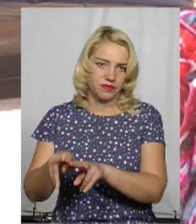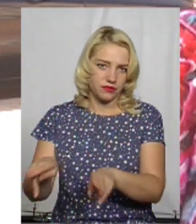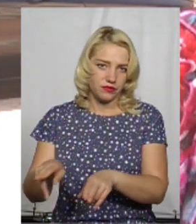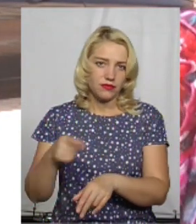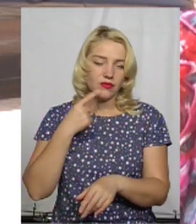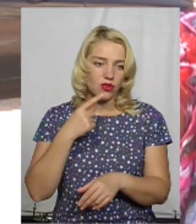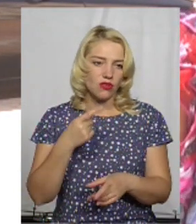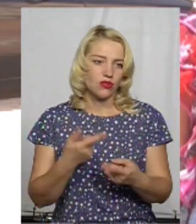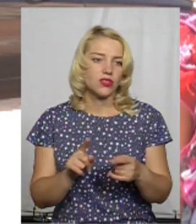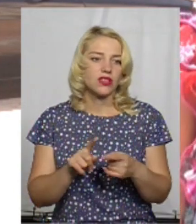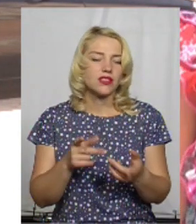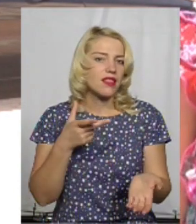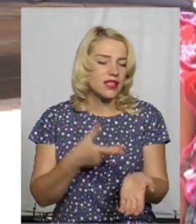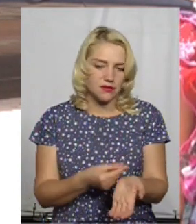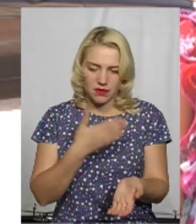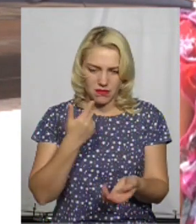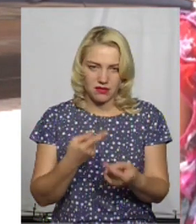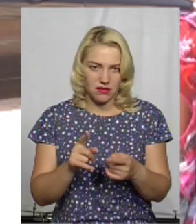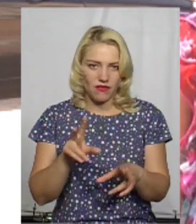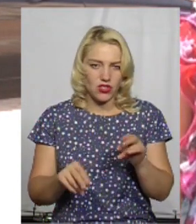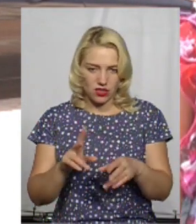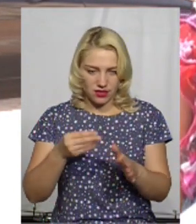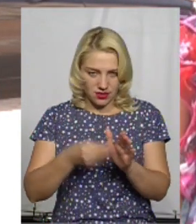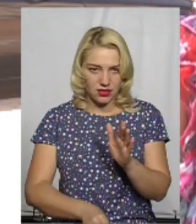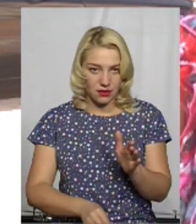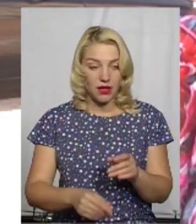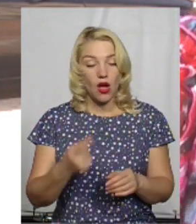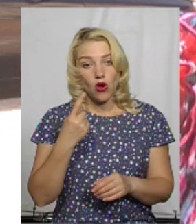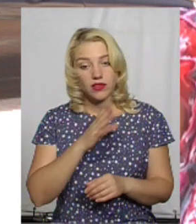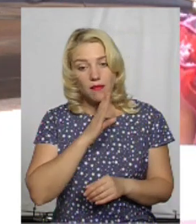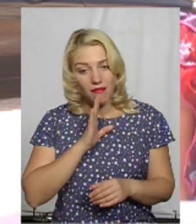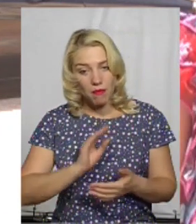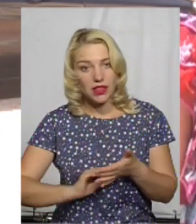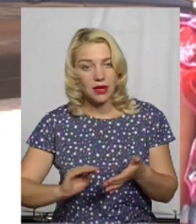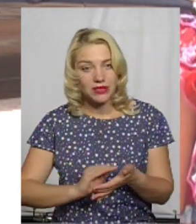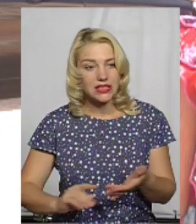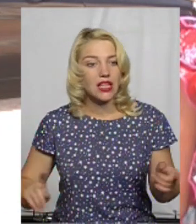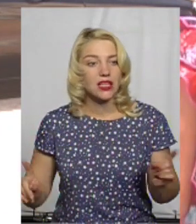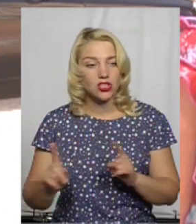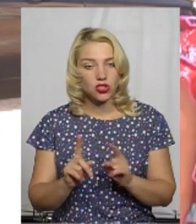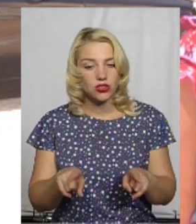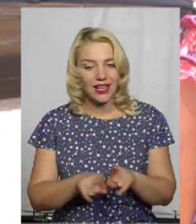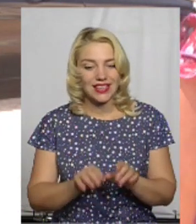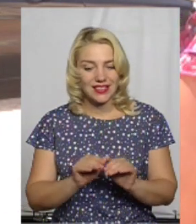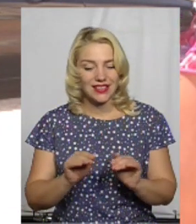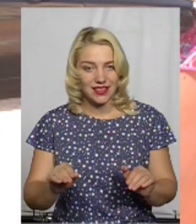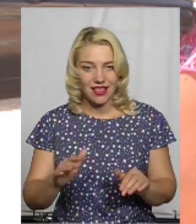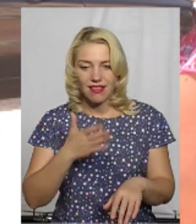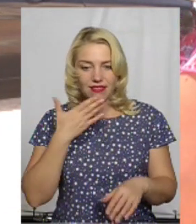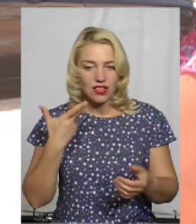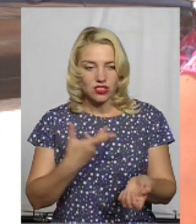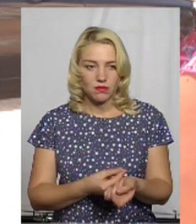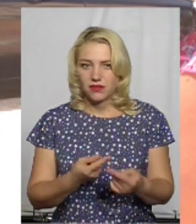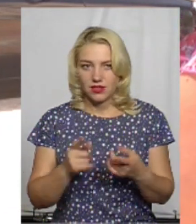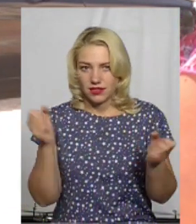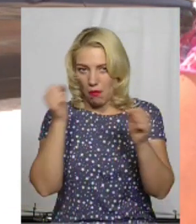це якась дискримінація. Також одна мама написала, що таких дітей нещеплених, от це якийсь